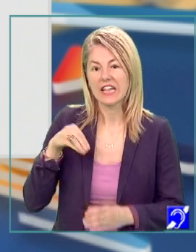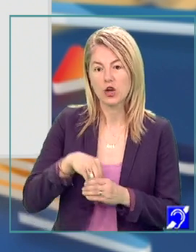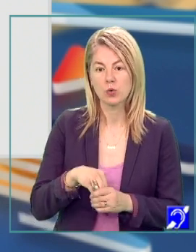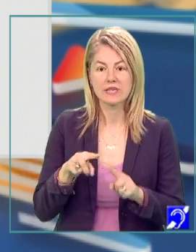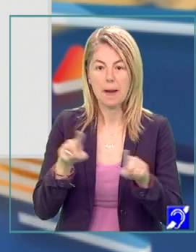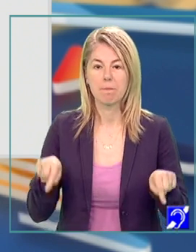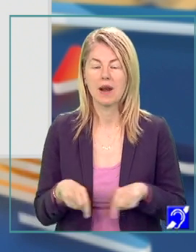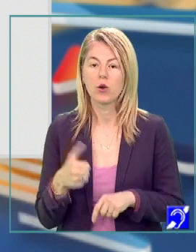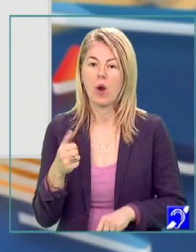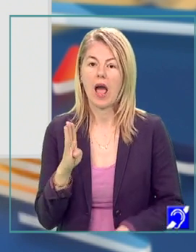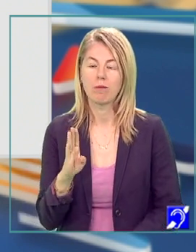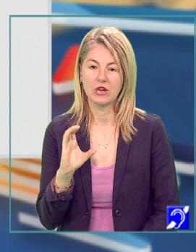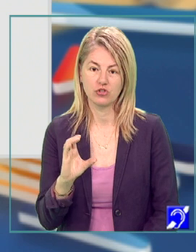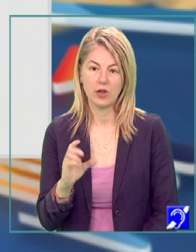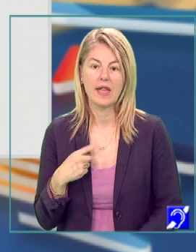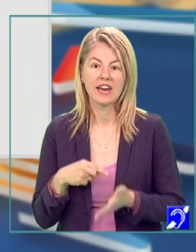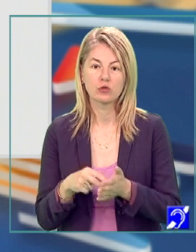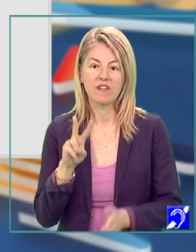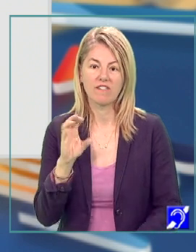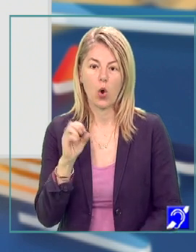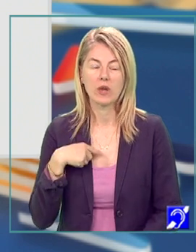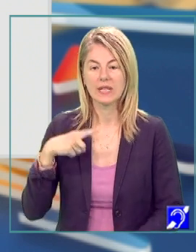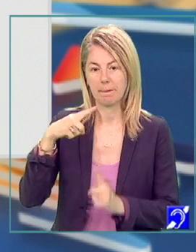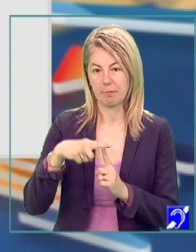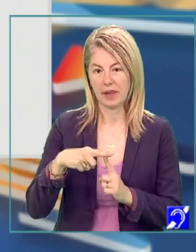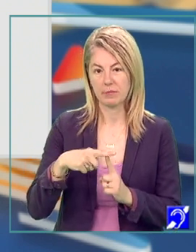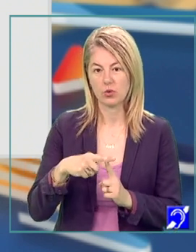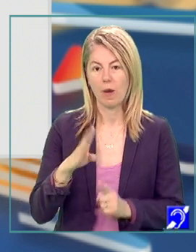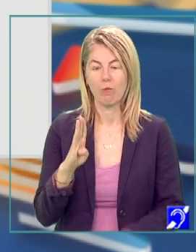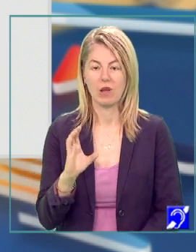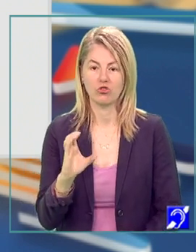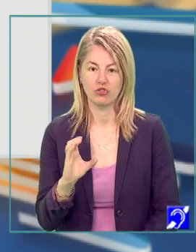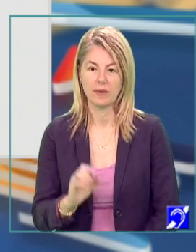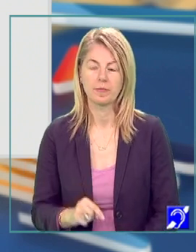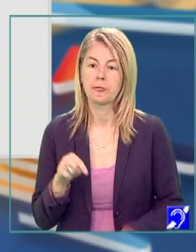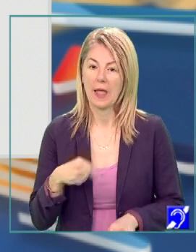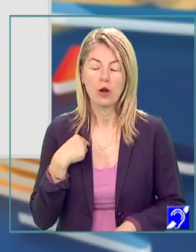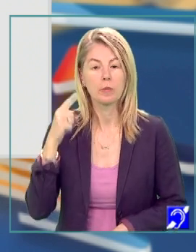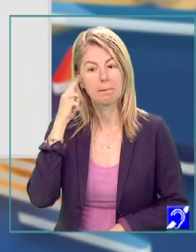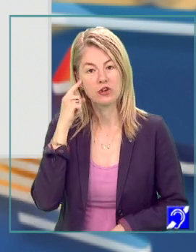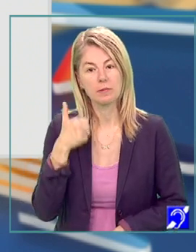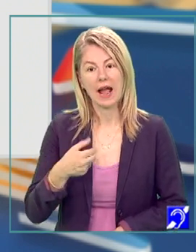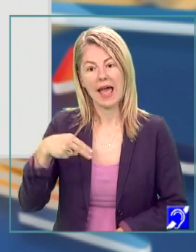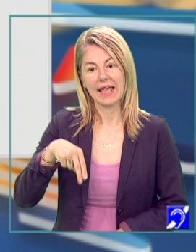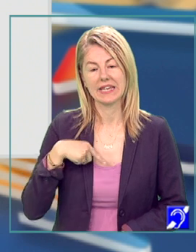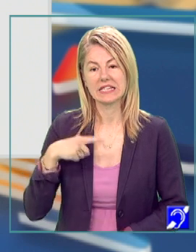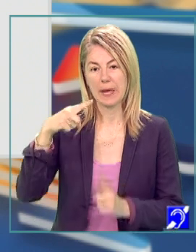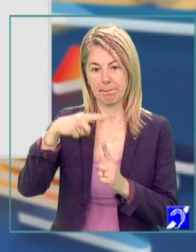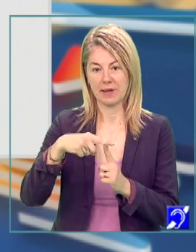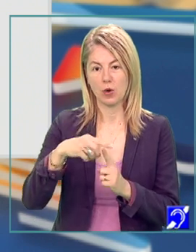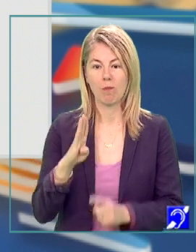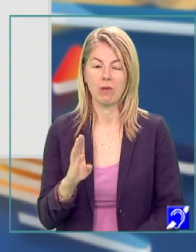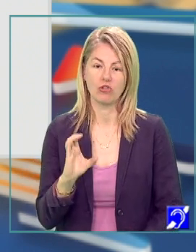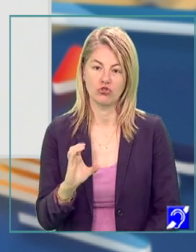ABC, rezultă că VO este perpendiculară pe BC. Acum, mai știm că AM este perpendiculară pe